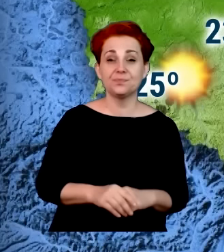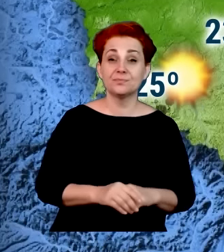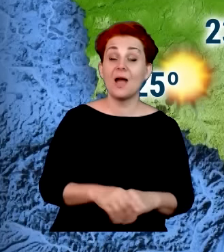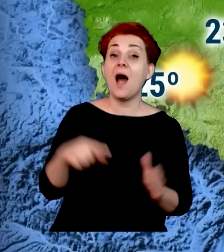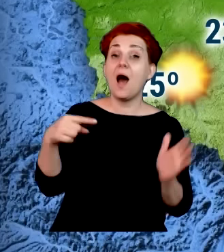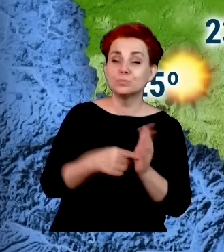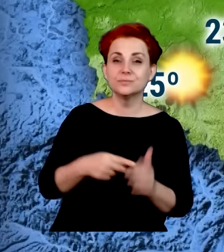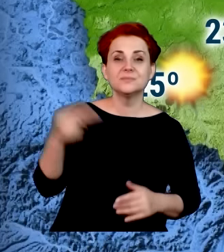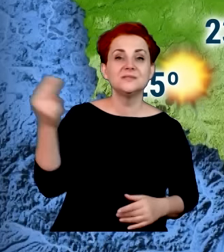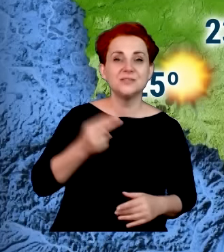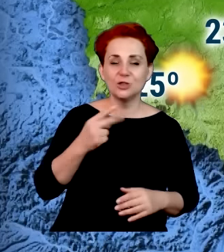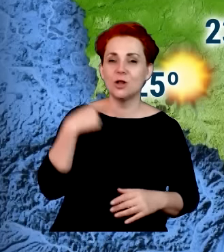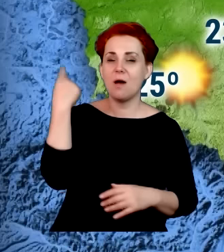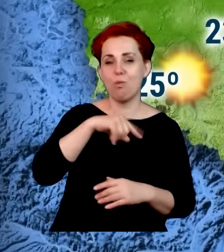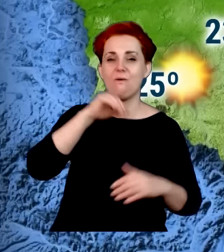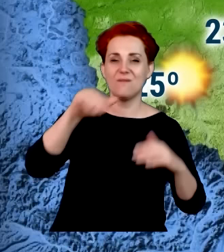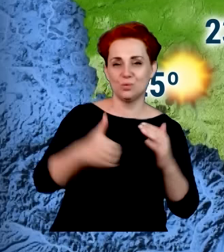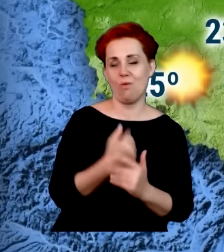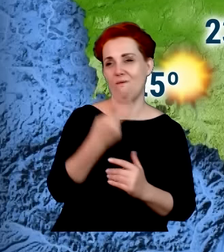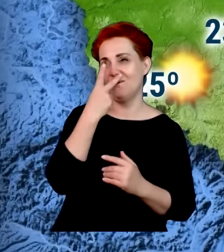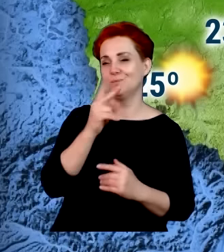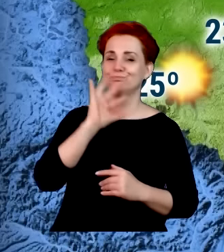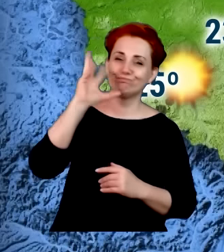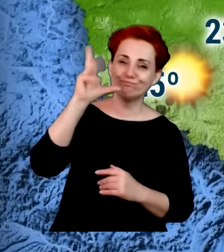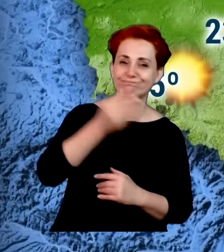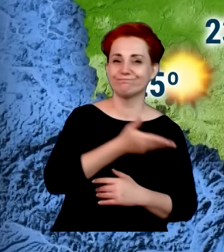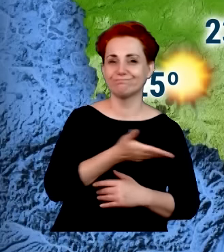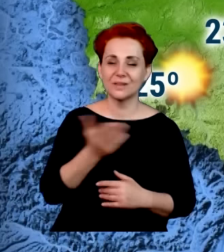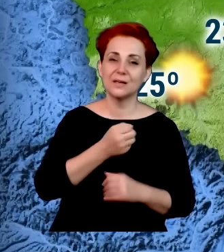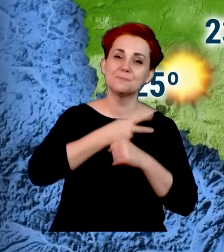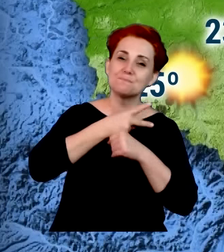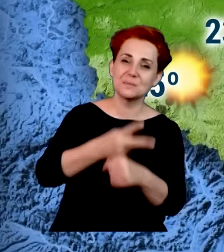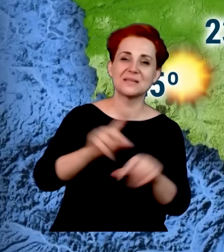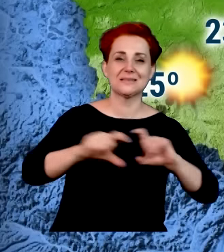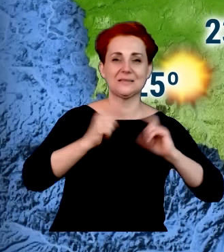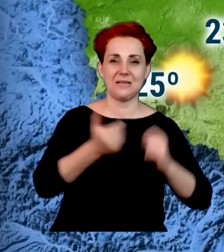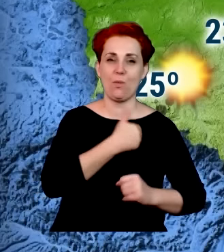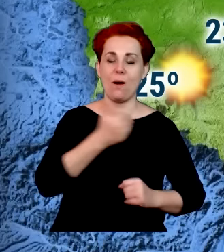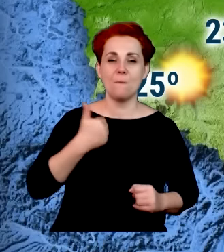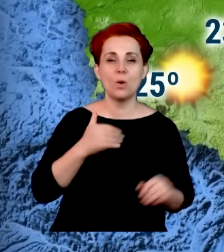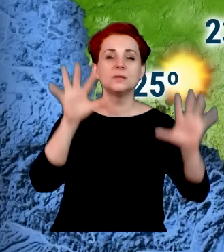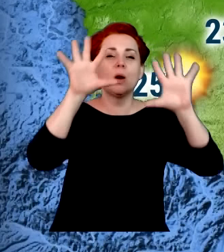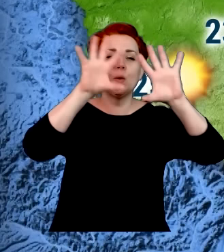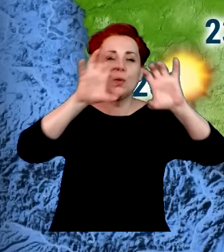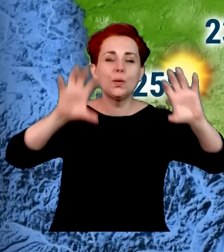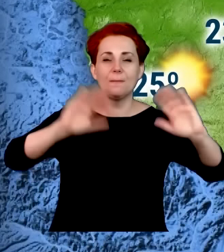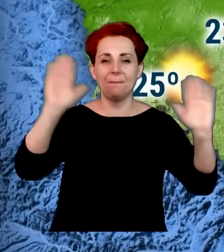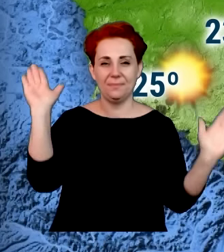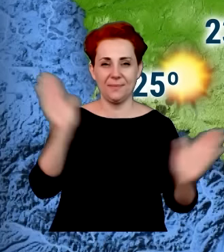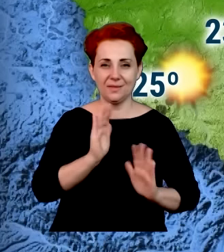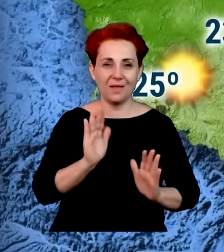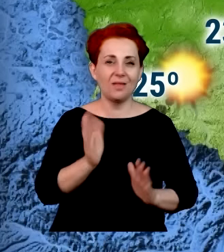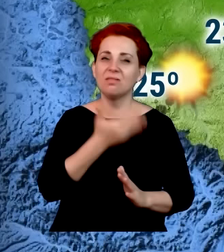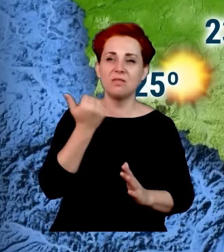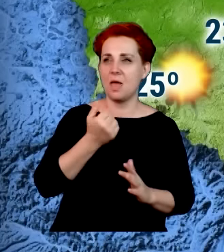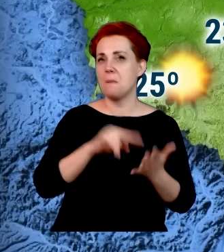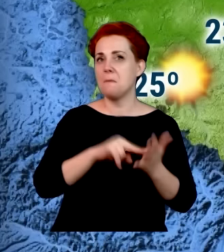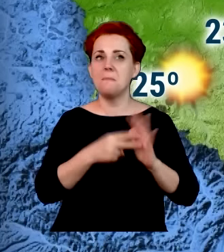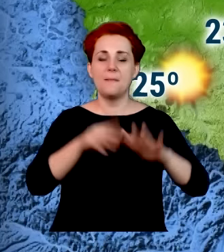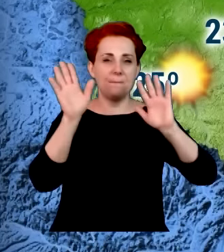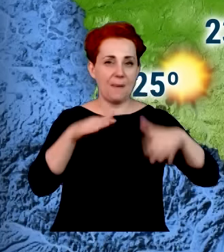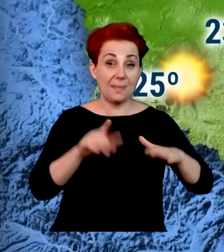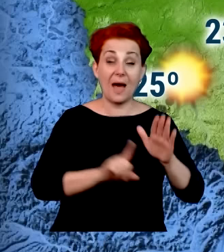niedzielę pogoda na nowo pokaże nam swoje przyjemne oblicze. Słońce zaświeci w całym kraju, zachmurzenie małe. Nigdzie nie spodziewamy się opadów deszczu, temperatura